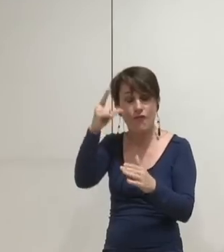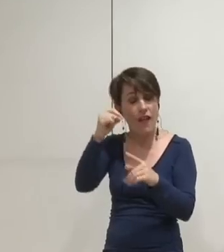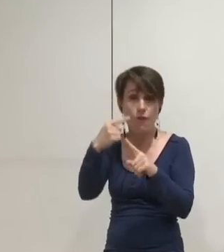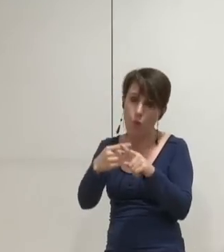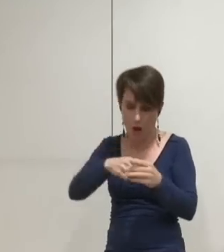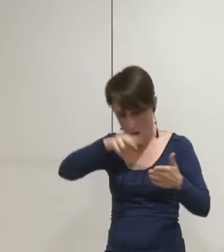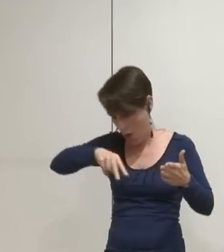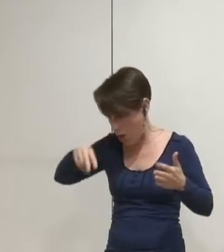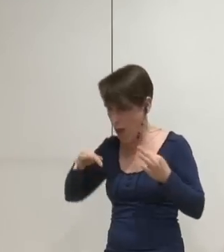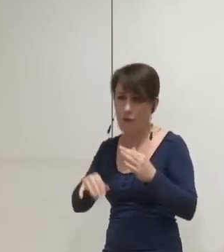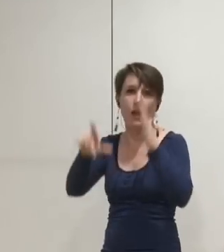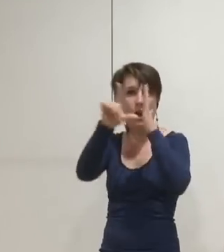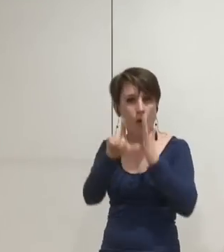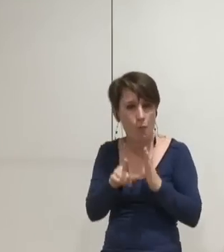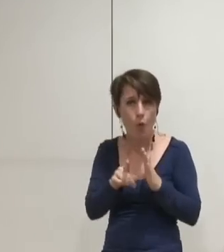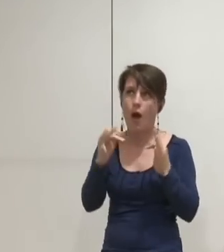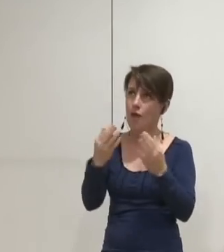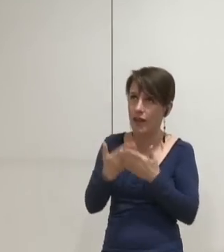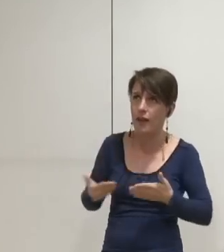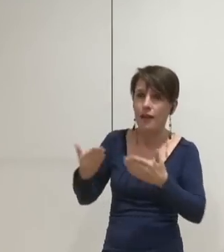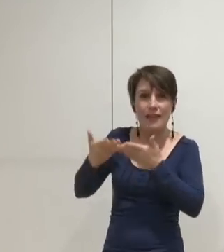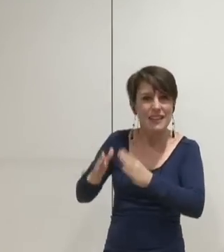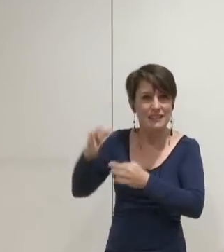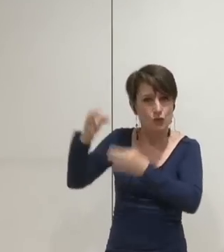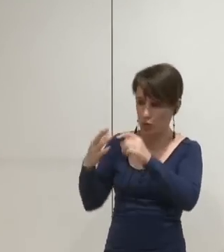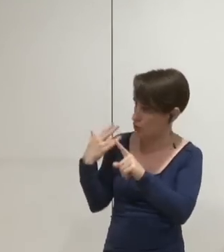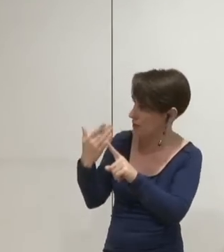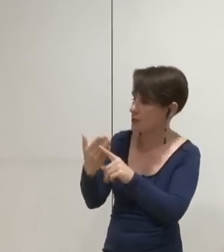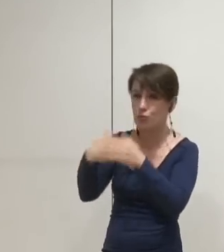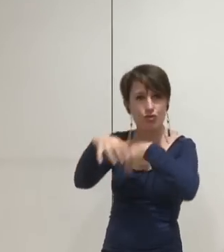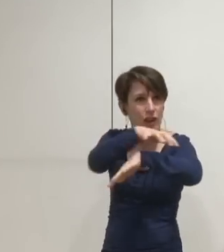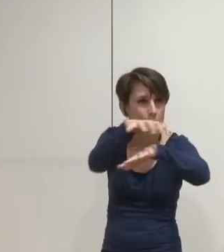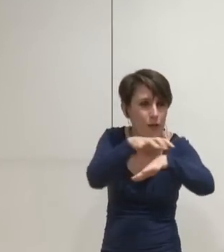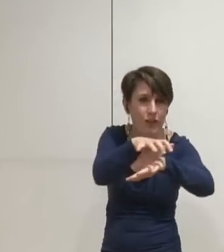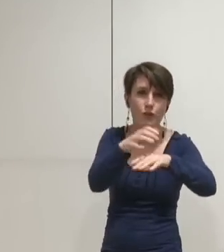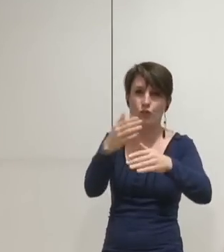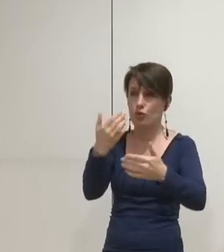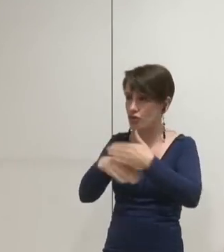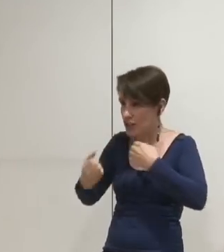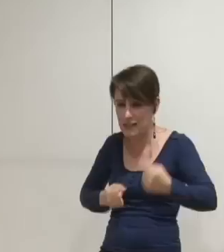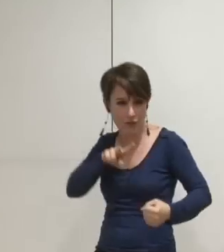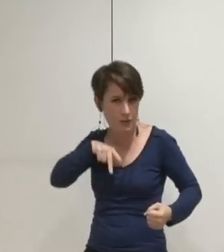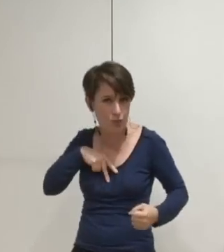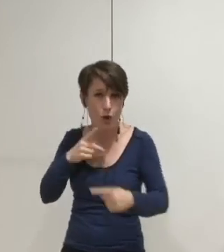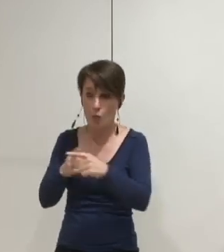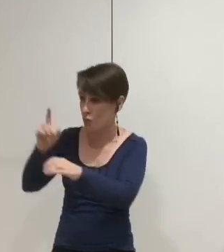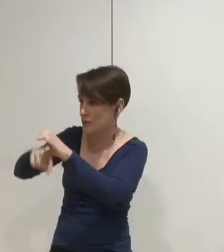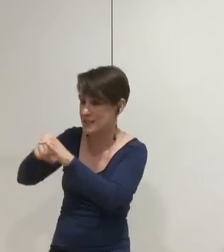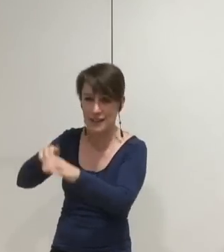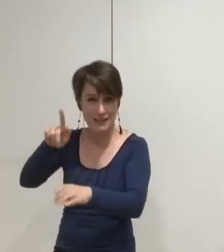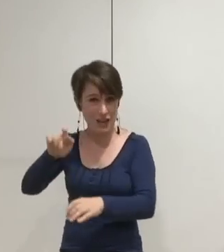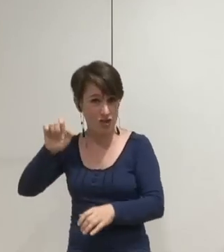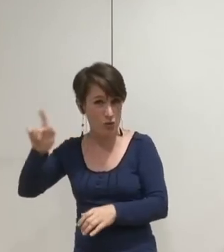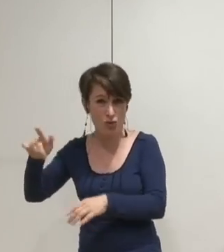juridique la question des jurisprudences je le redis à la fois avec la préfecture à la fois avec nos services et à la fois les syndicats de GEG ont fait de